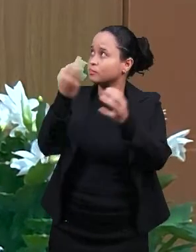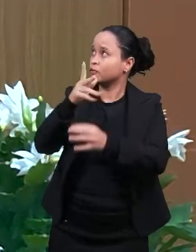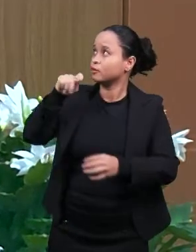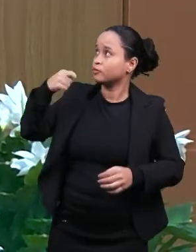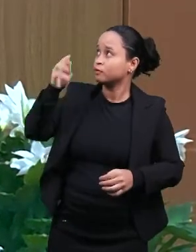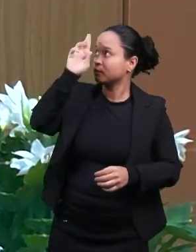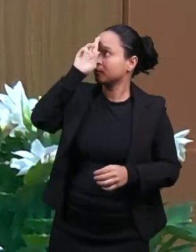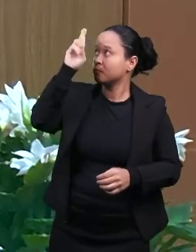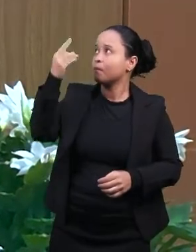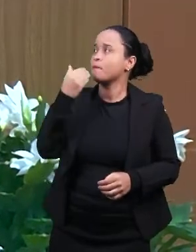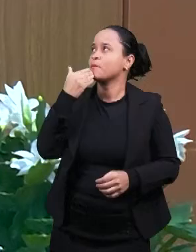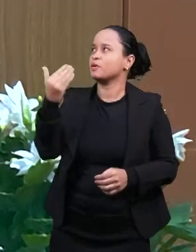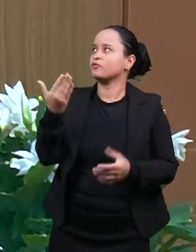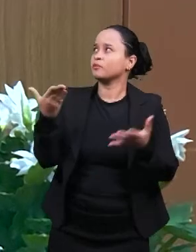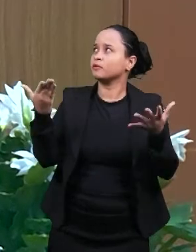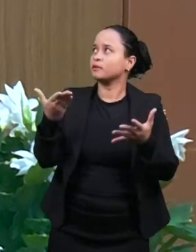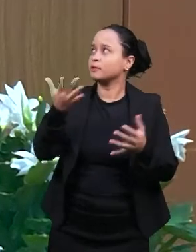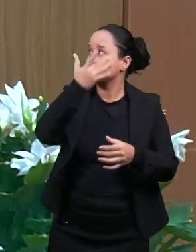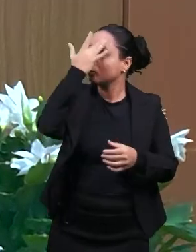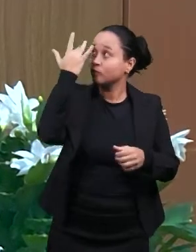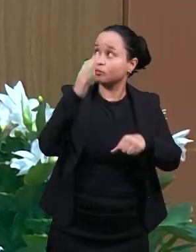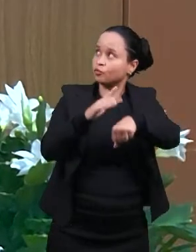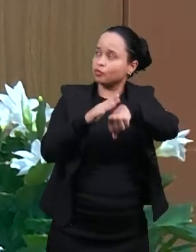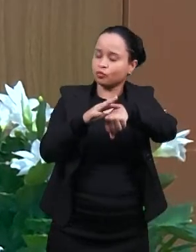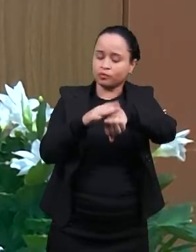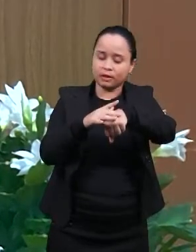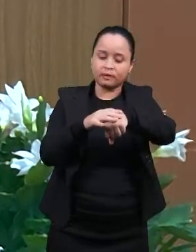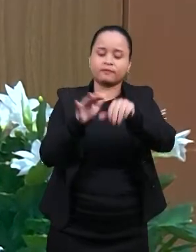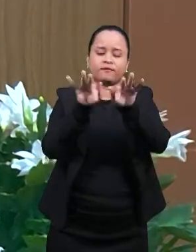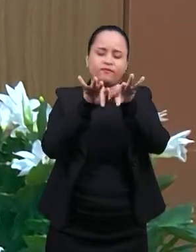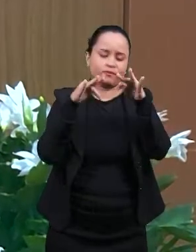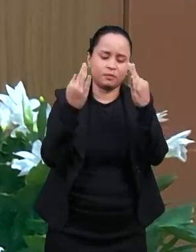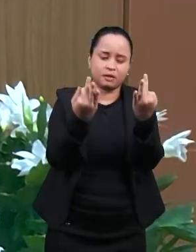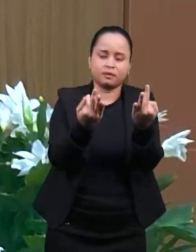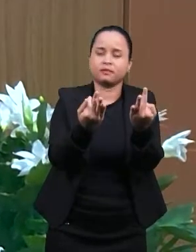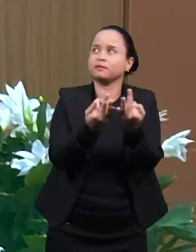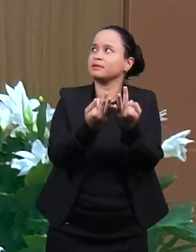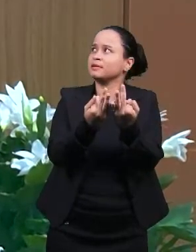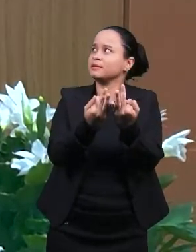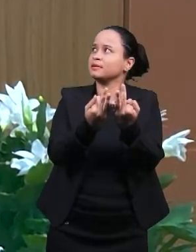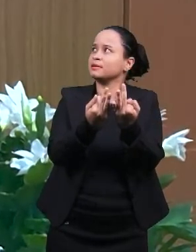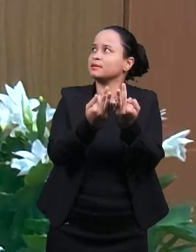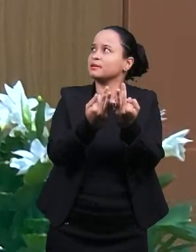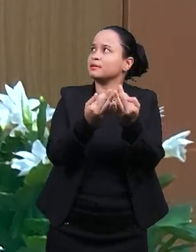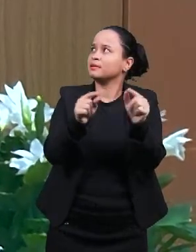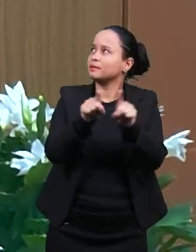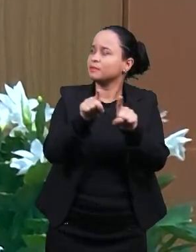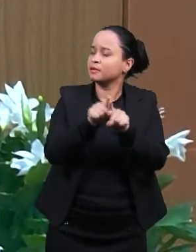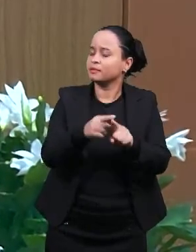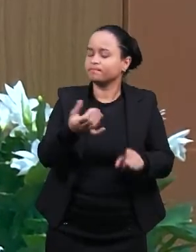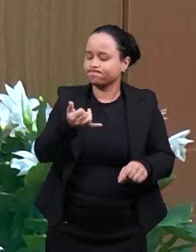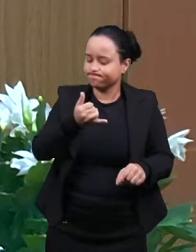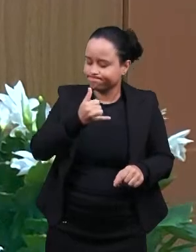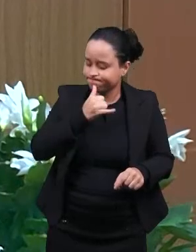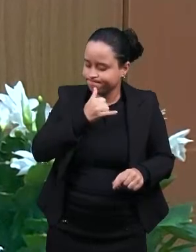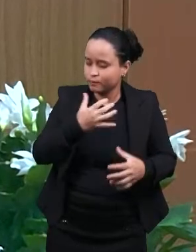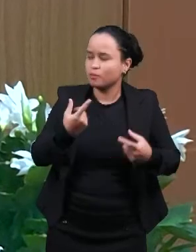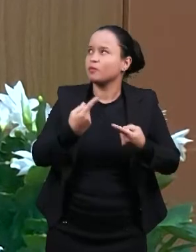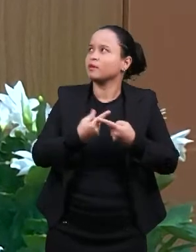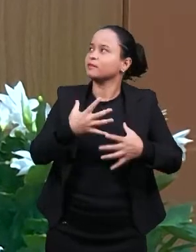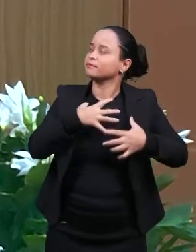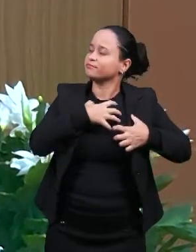имени Твоего. И мы просим за тех, кто болеет, родственники, близкие, кто переживает,